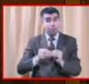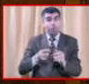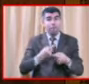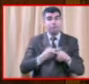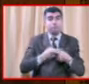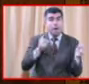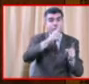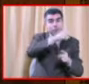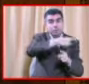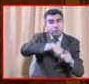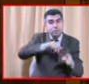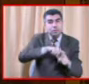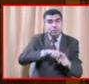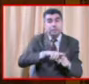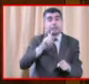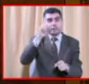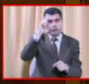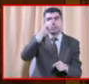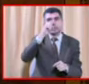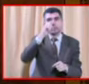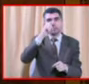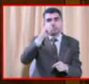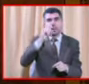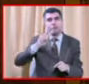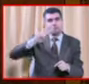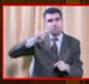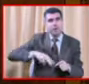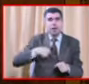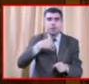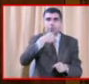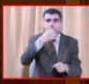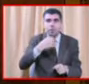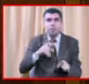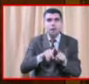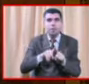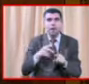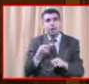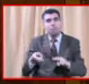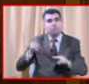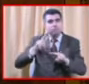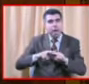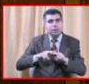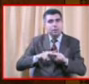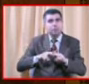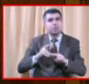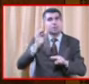والاحتياطات، فكانت الخسائر مهمة جدا، لا فيما يخص الأرواح، خاصة فيما يخص